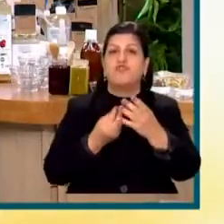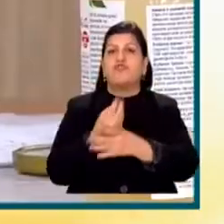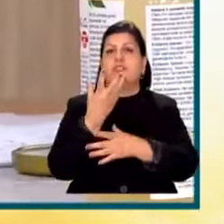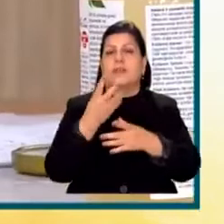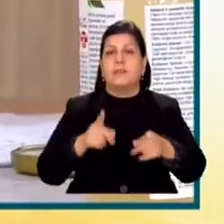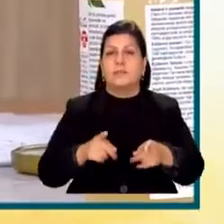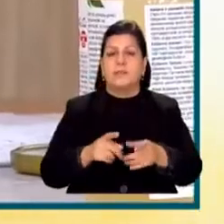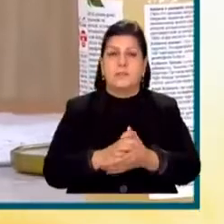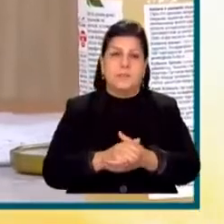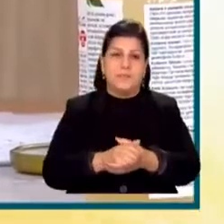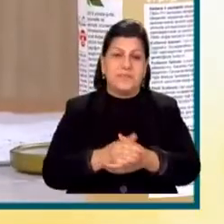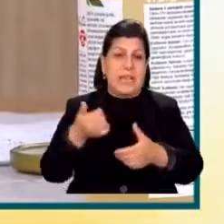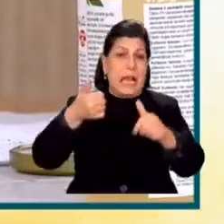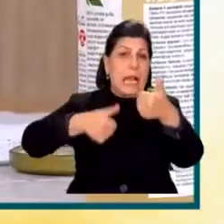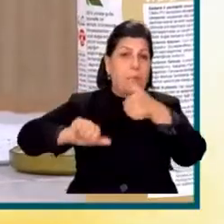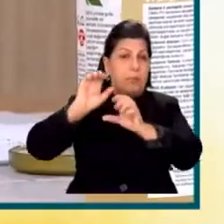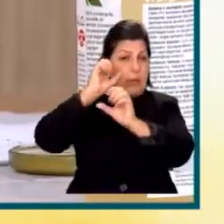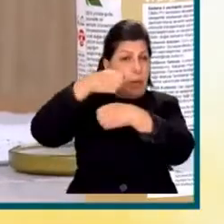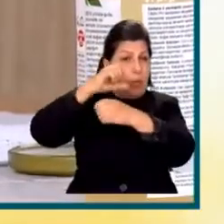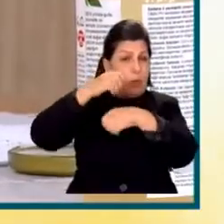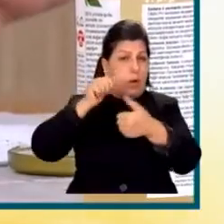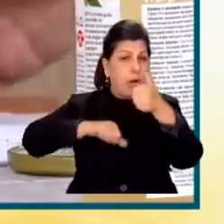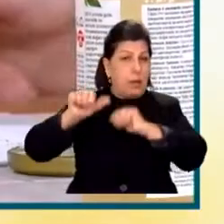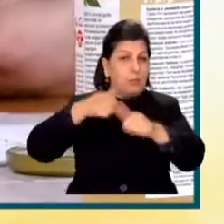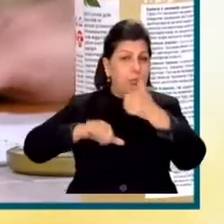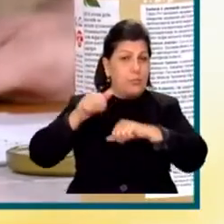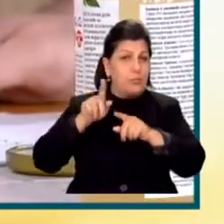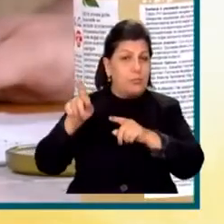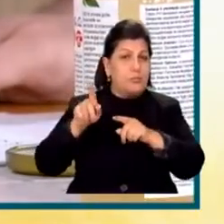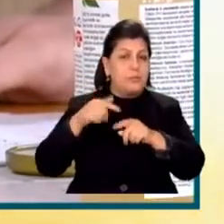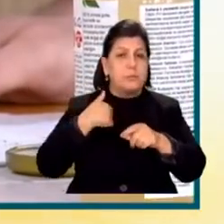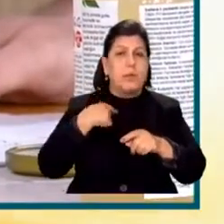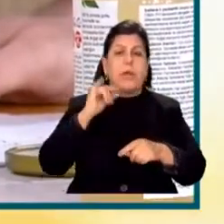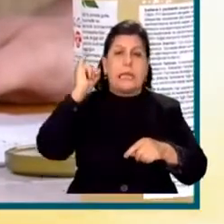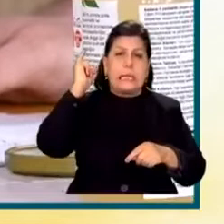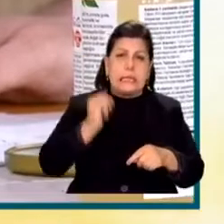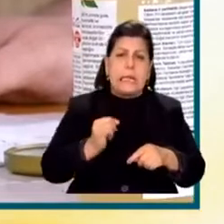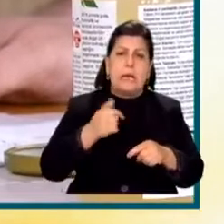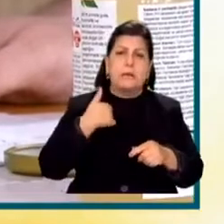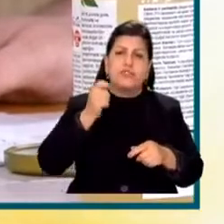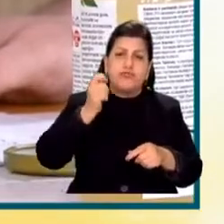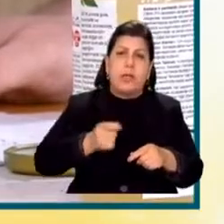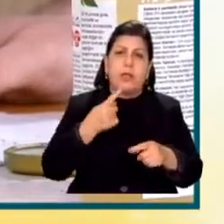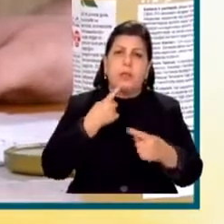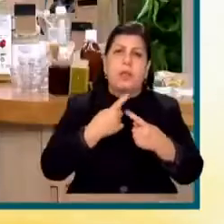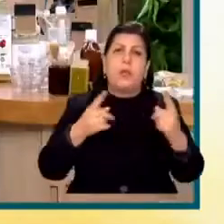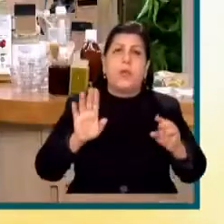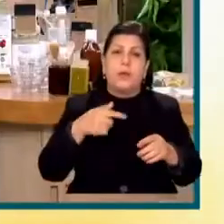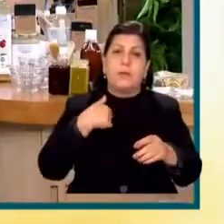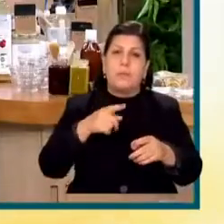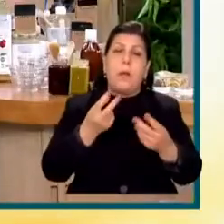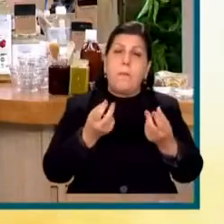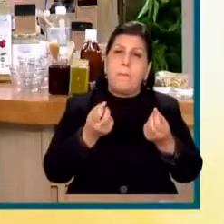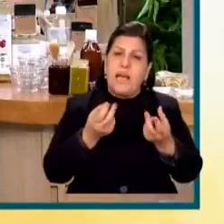virüse karşı etkili diye laboratuvarda öyle aslında... bir iddiamız yok. Bizim sadece ama... iddiamız aslında cilt florasını yenilemesi. bu anlamda